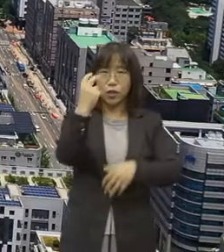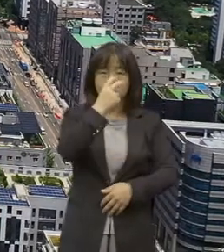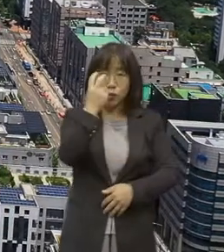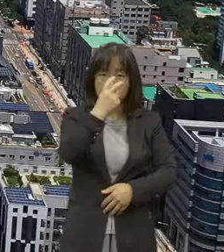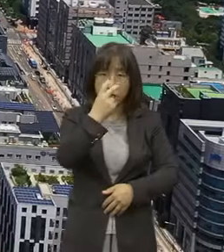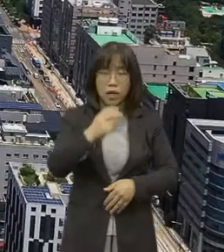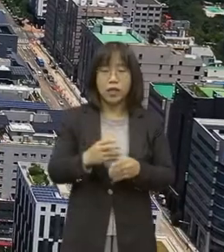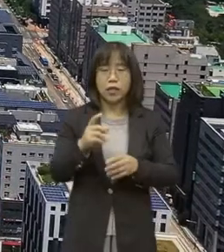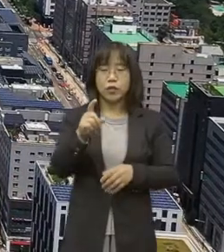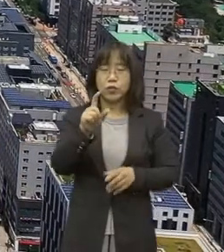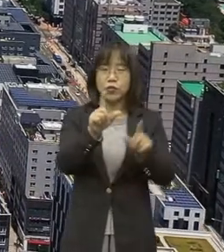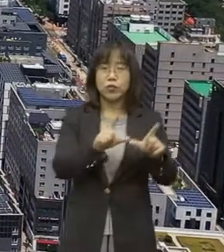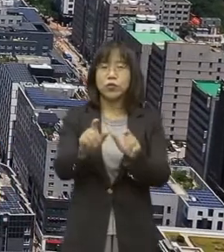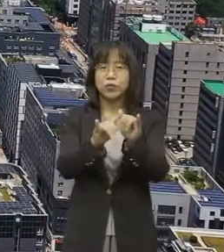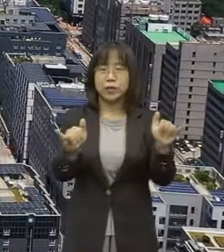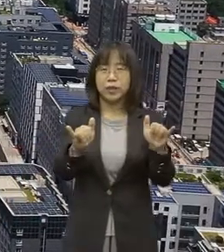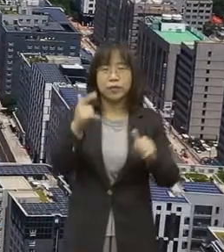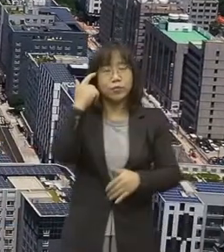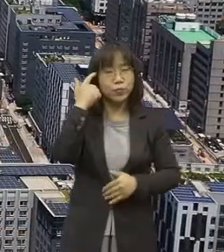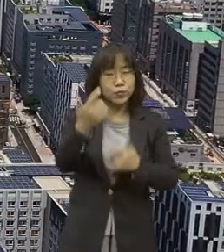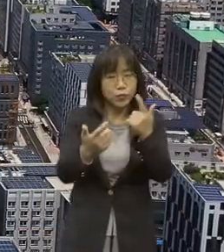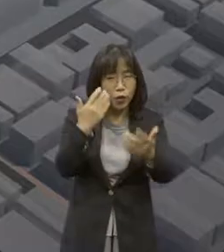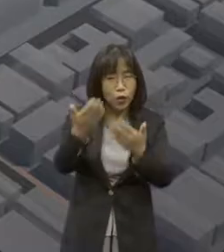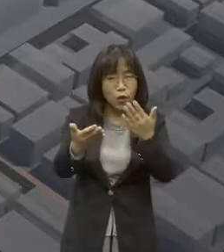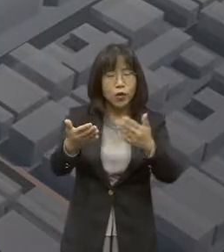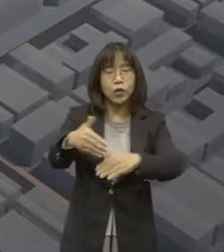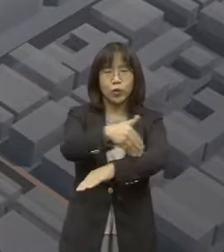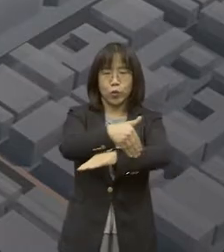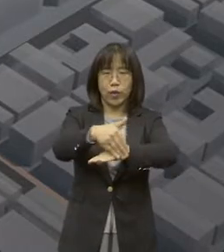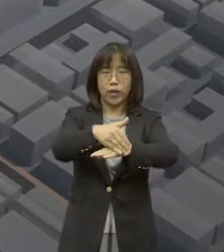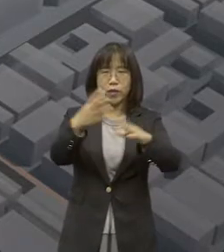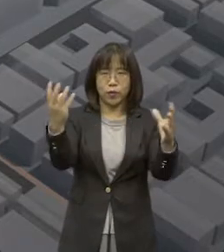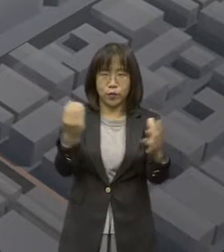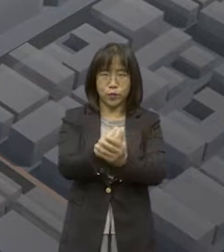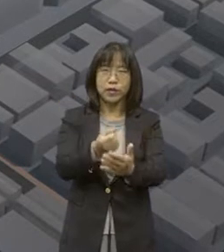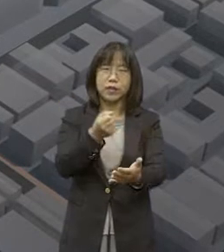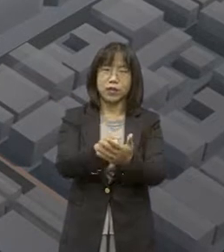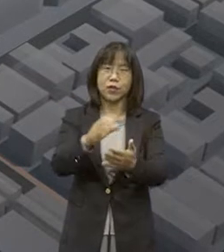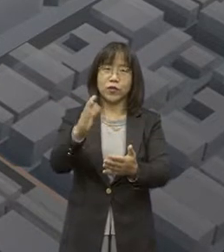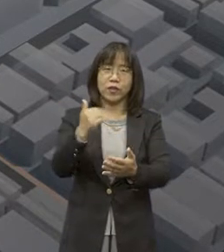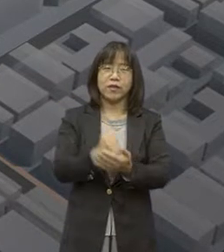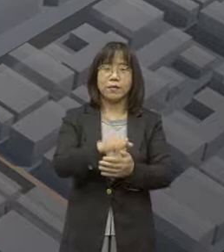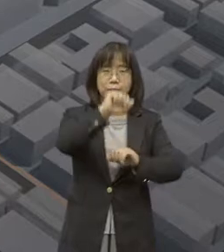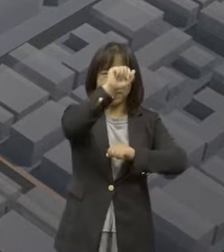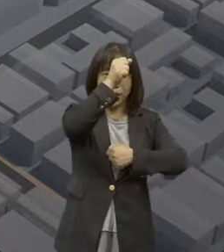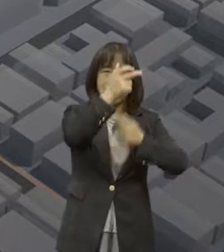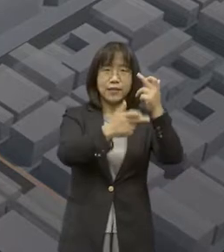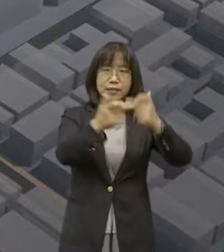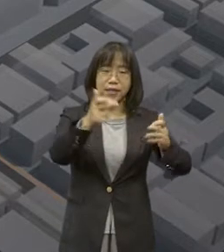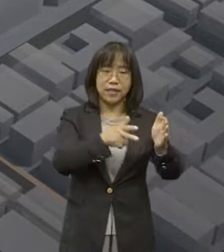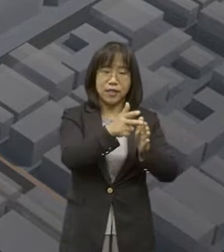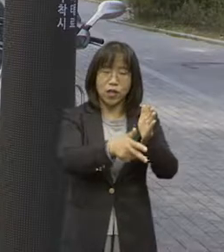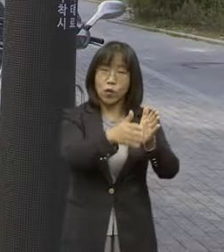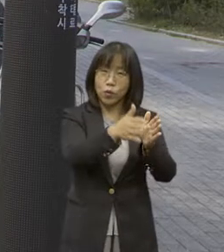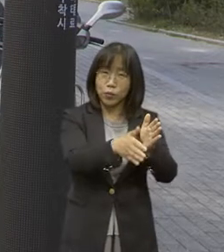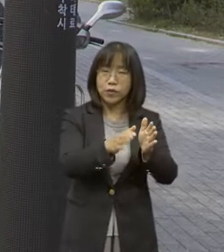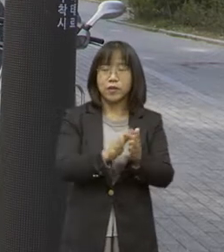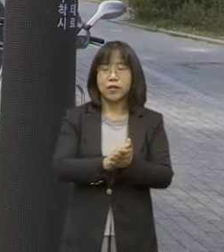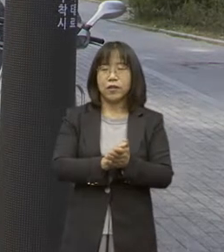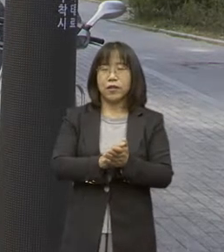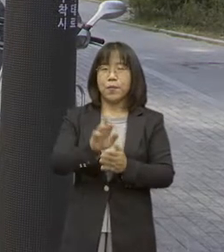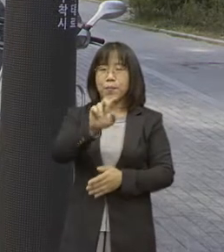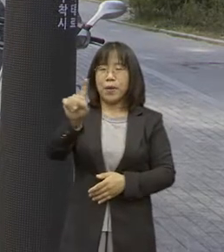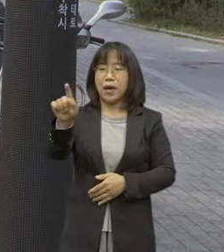거쳐 지난 8월 계획이 확정 발표됐습니다. 먼저 발산역에서 마곡역까지 1km